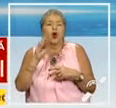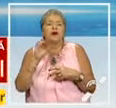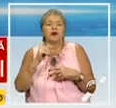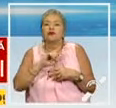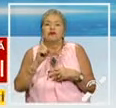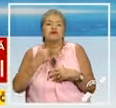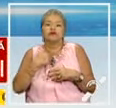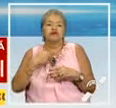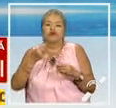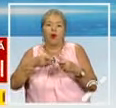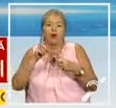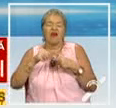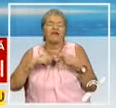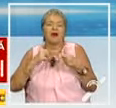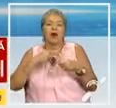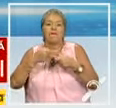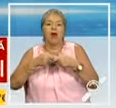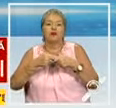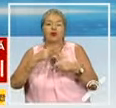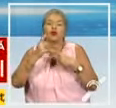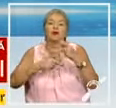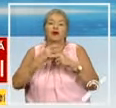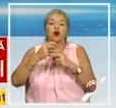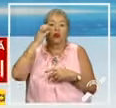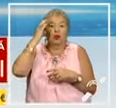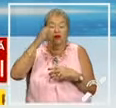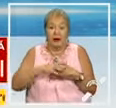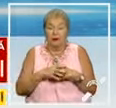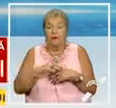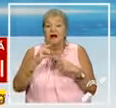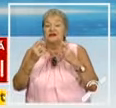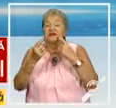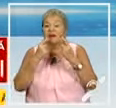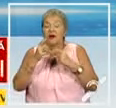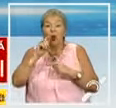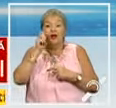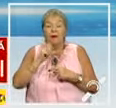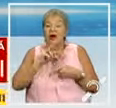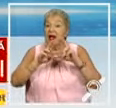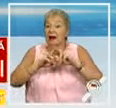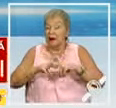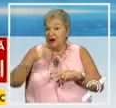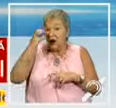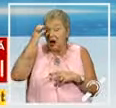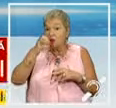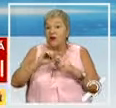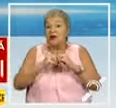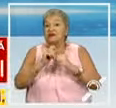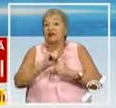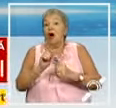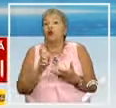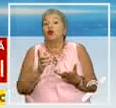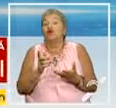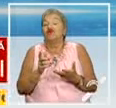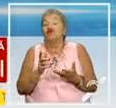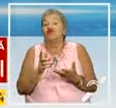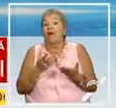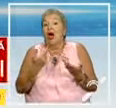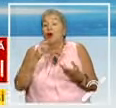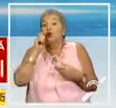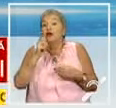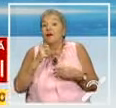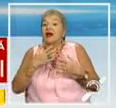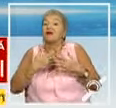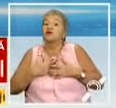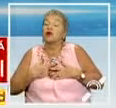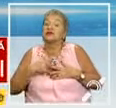executiv. Și, nu în ultimul rând, bineînțeles că se discută dacă UDMR rămâne sau nu la guvernare. Potrivit surselor, aceștia își doresc să